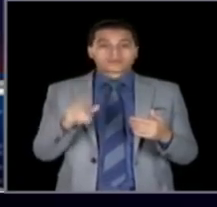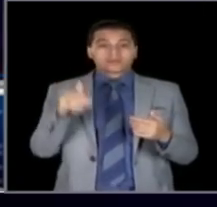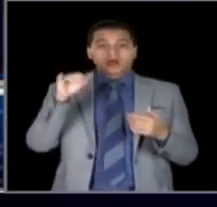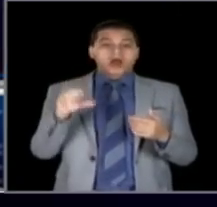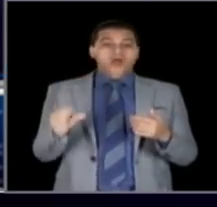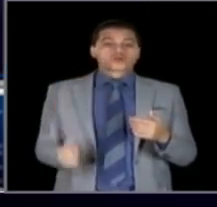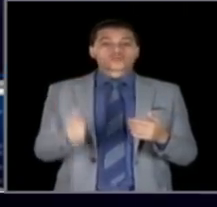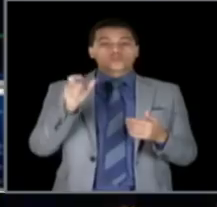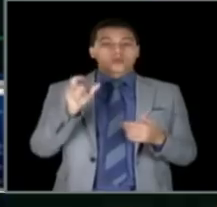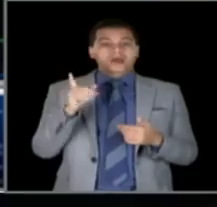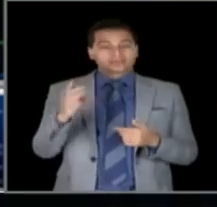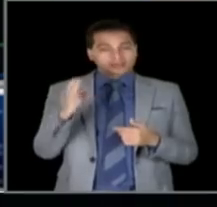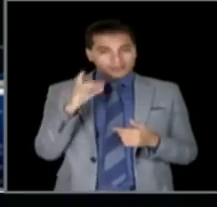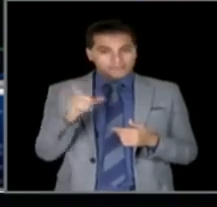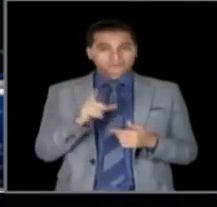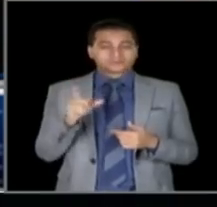عليك.